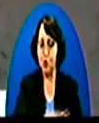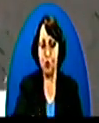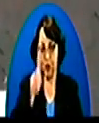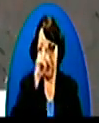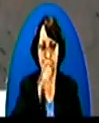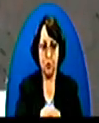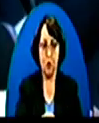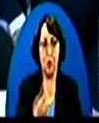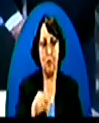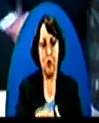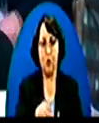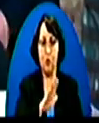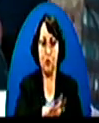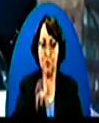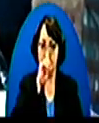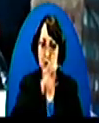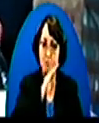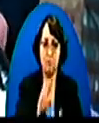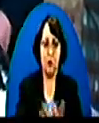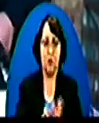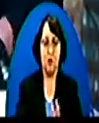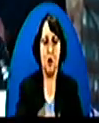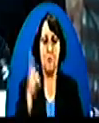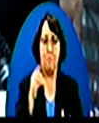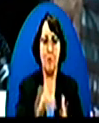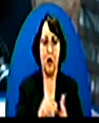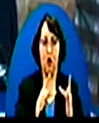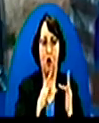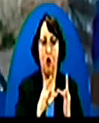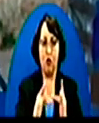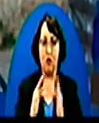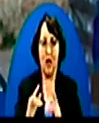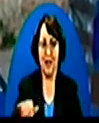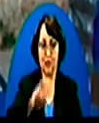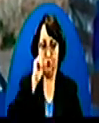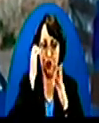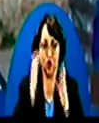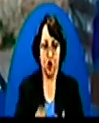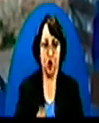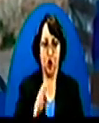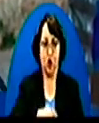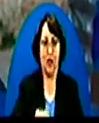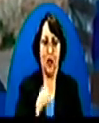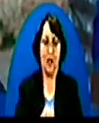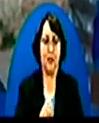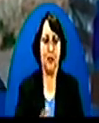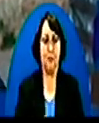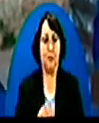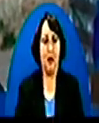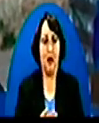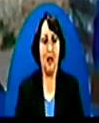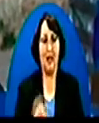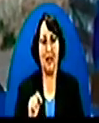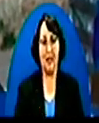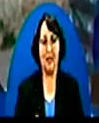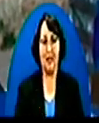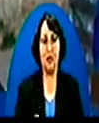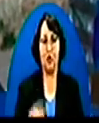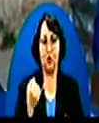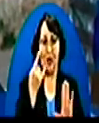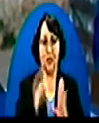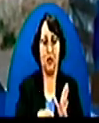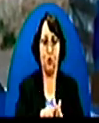юм а. Мянган орны асуудлыг л шийдвэрлэхсэн гэж ингэж зарж ажиллаж байгаа. За энэ хагас жилдээ